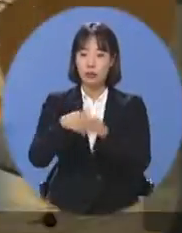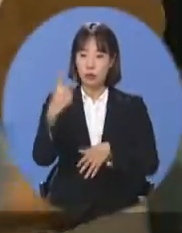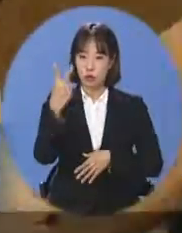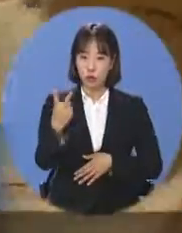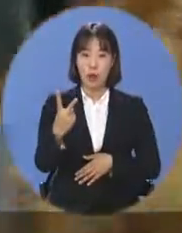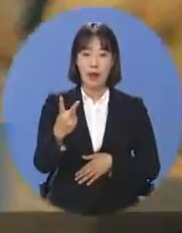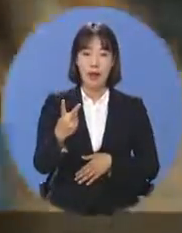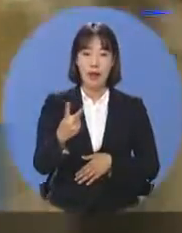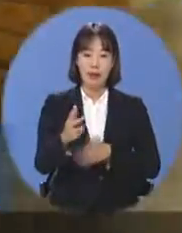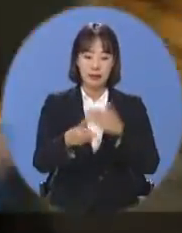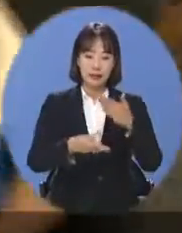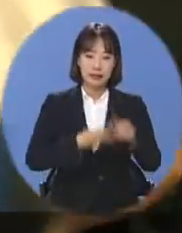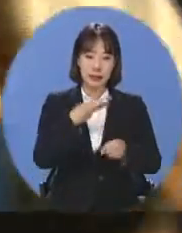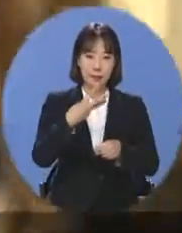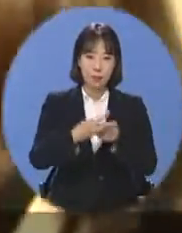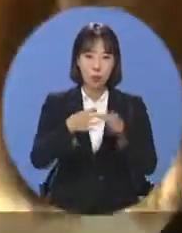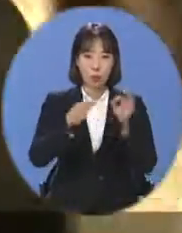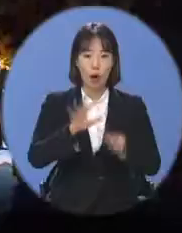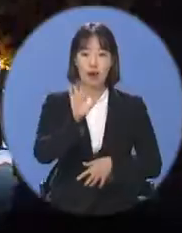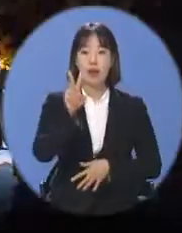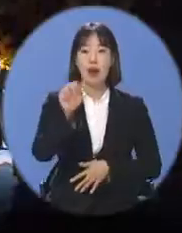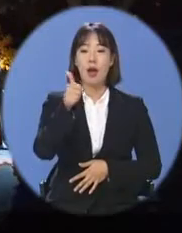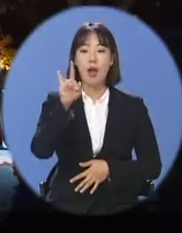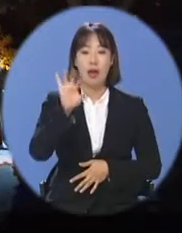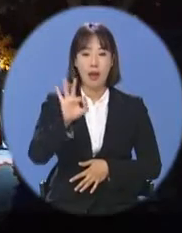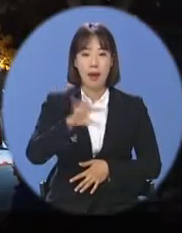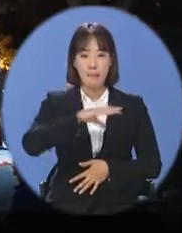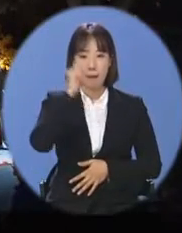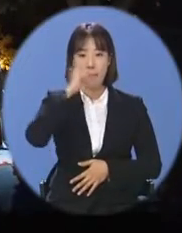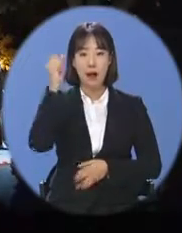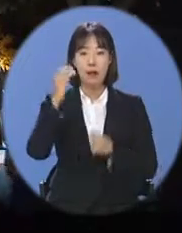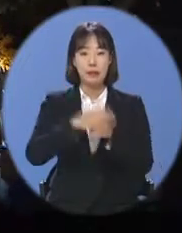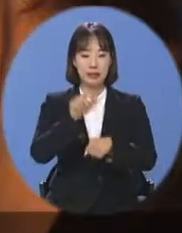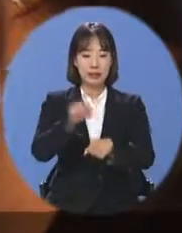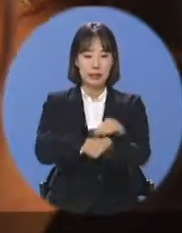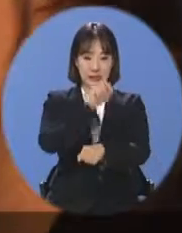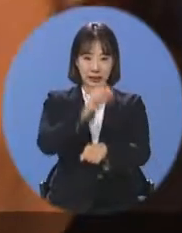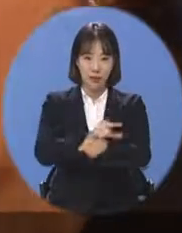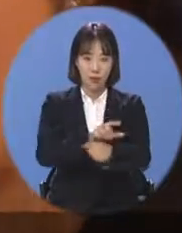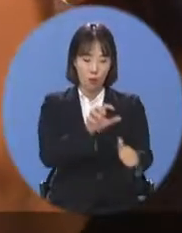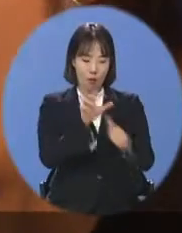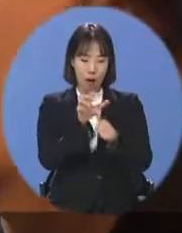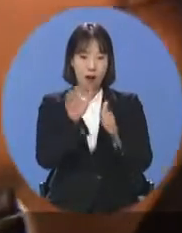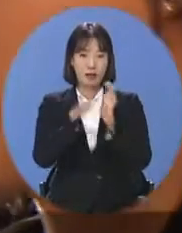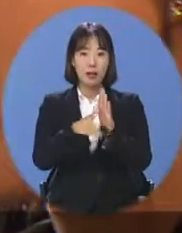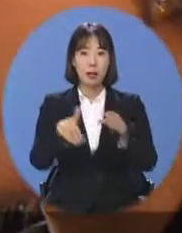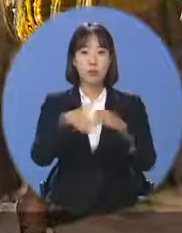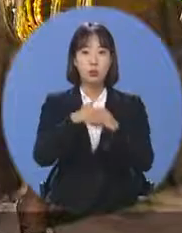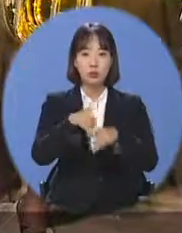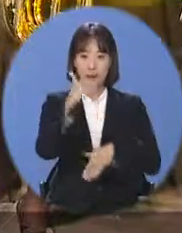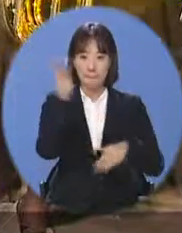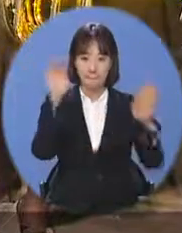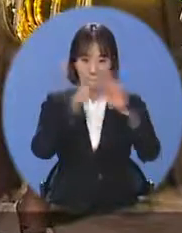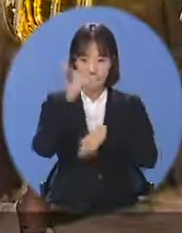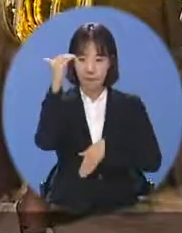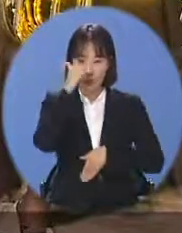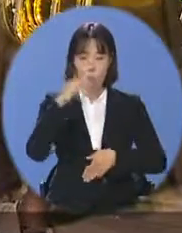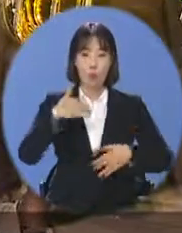등으로 3년 연속 선정된 문화재 야행은 지역의 특색 있는 역사 문화 자원을 활용해 문화재 야간 관람과 공연